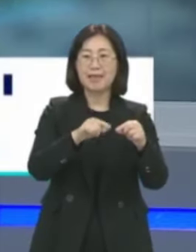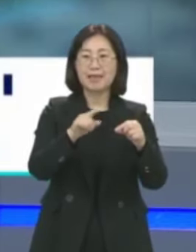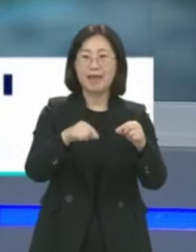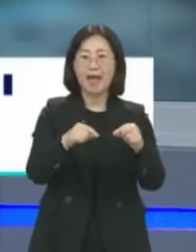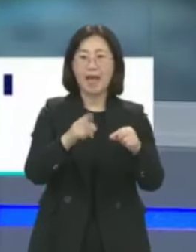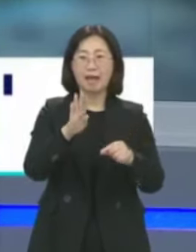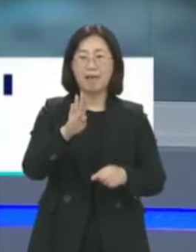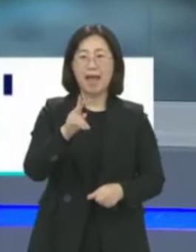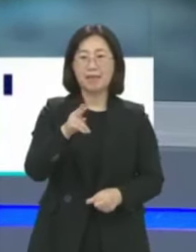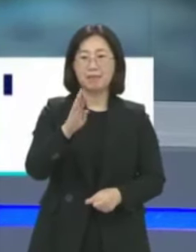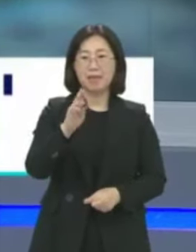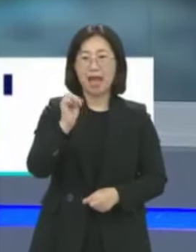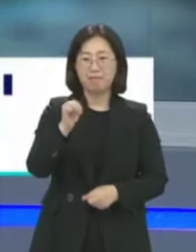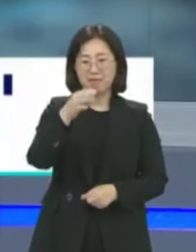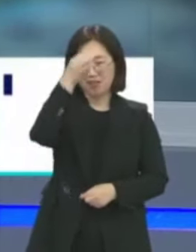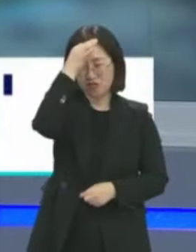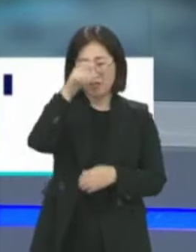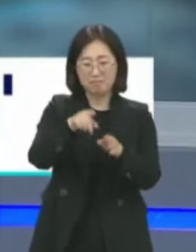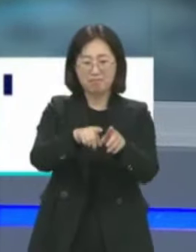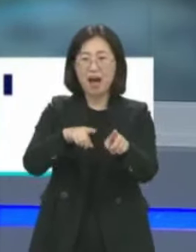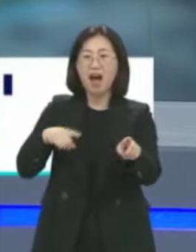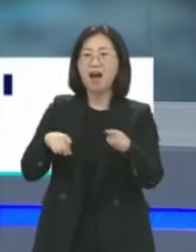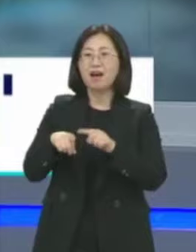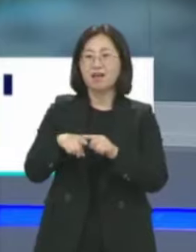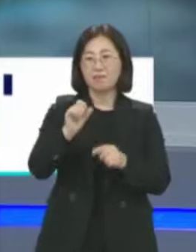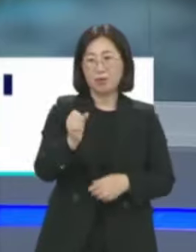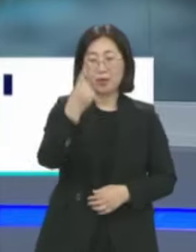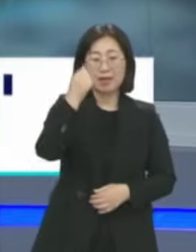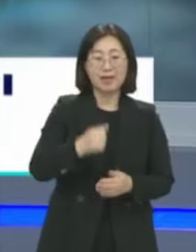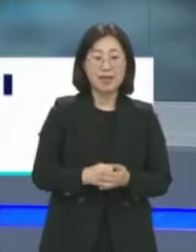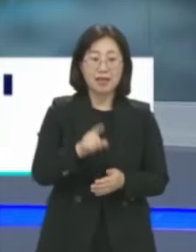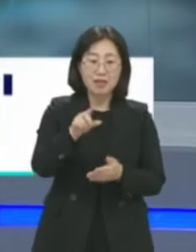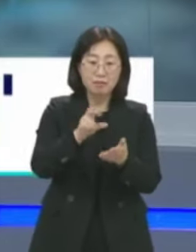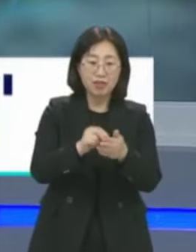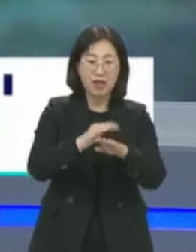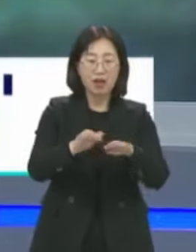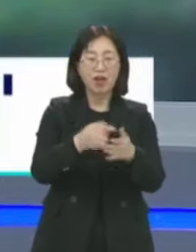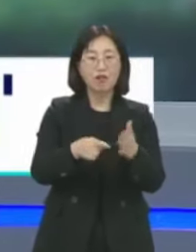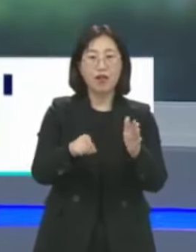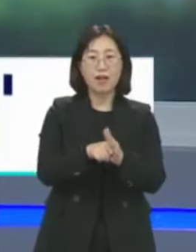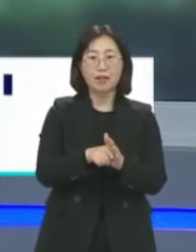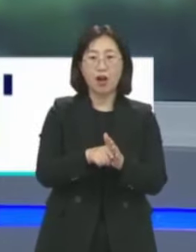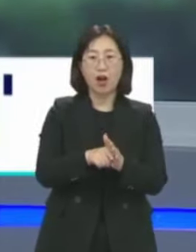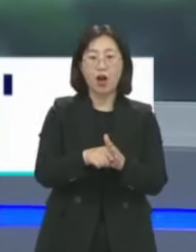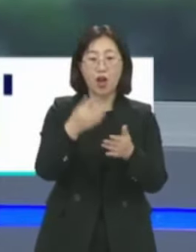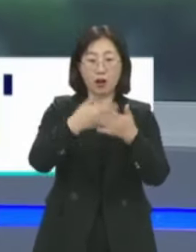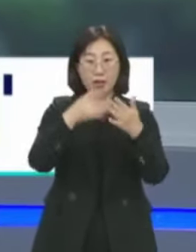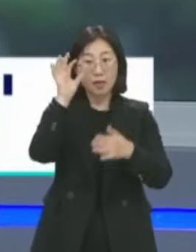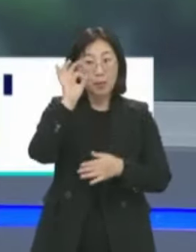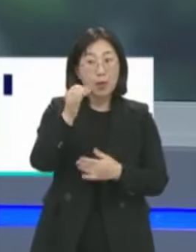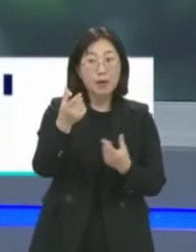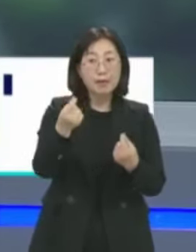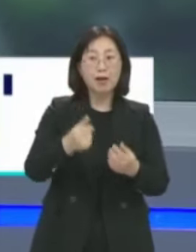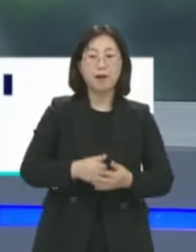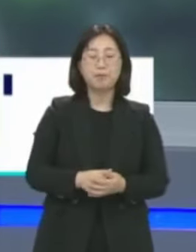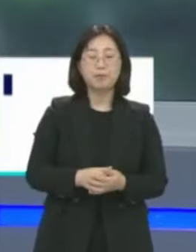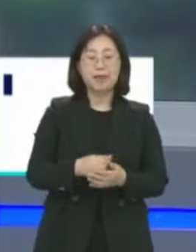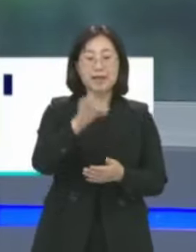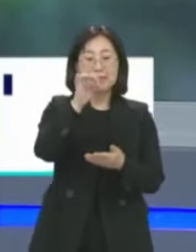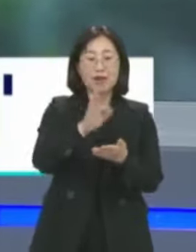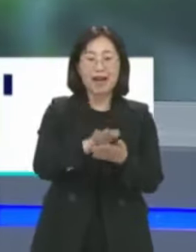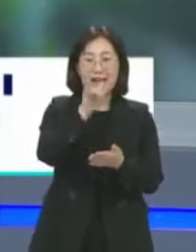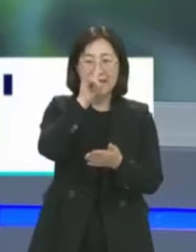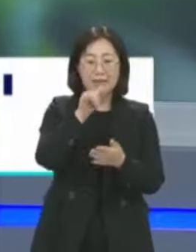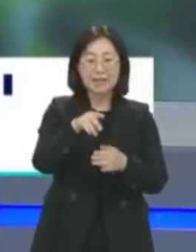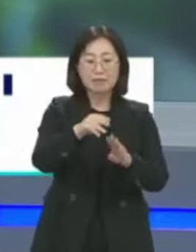지배적인데요. 삼성전자가 이러한 심각한 위기를 타개하기 위해 지금 영상에 나오고 있습니다만은 천안에 있는 삼성